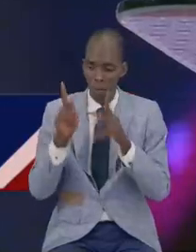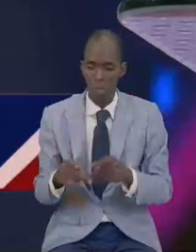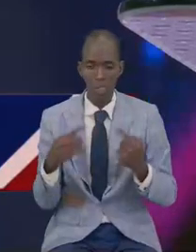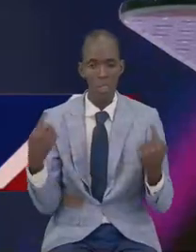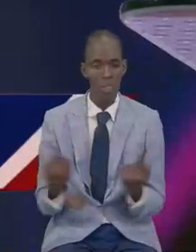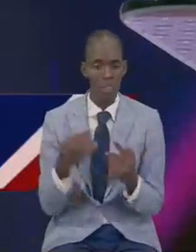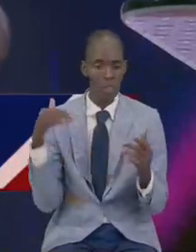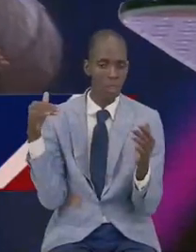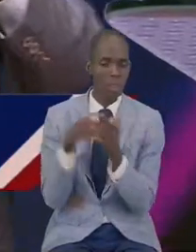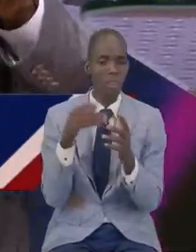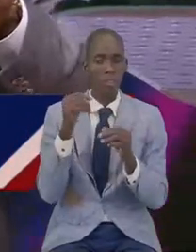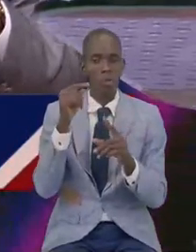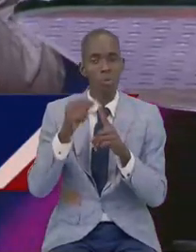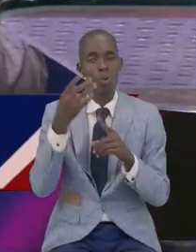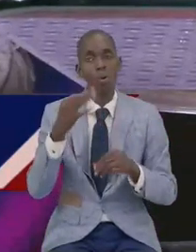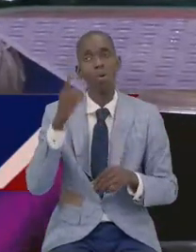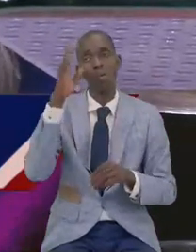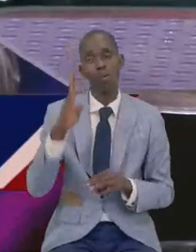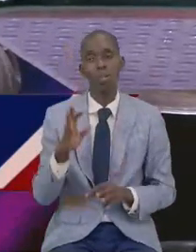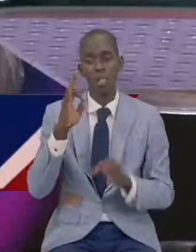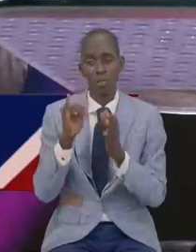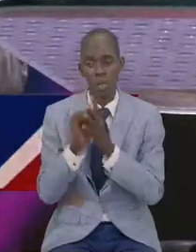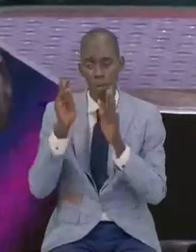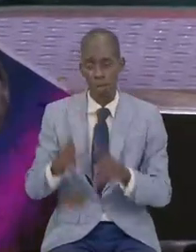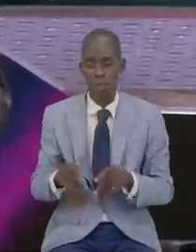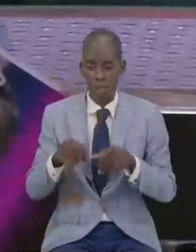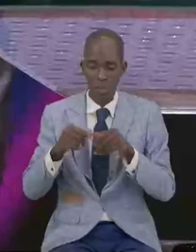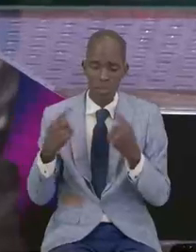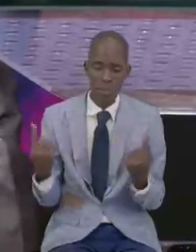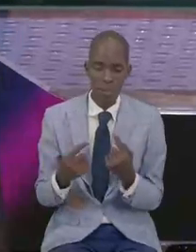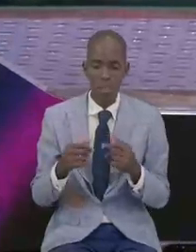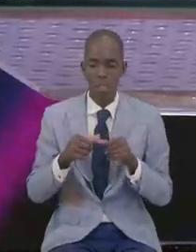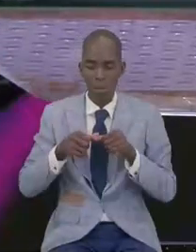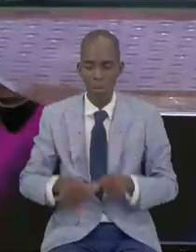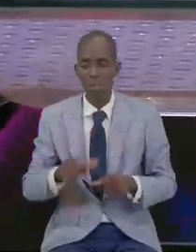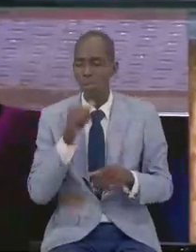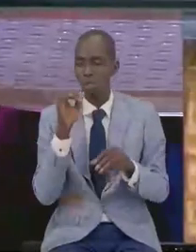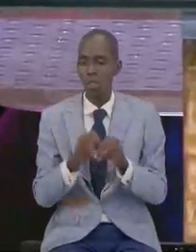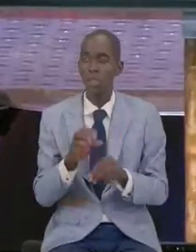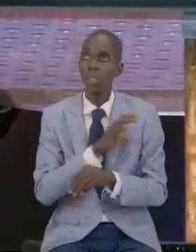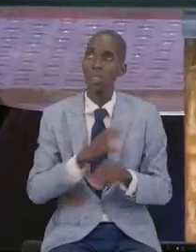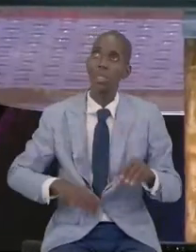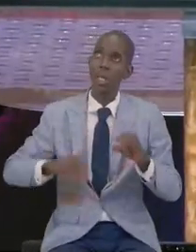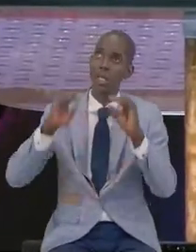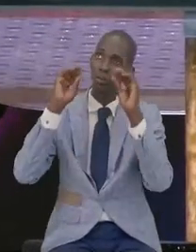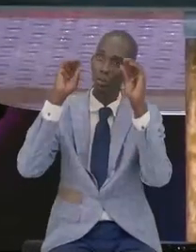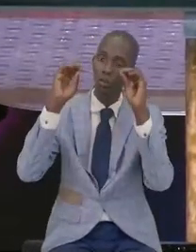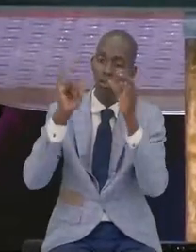Dieu, s'il transgresse et qu'il ne demeure pas dans la doctrine de Christ, il n'a point